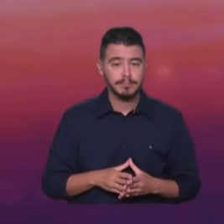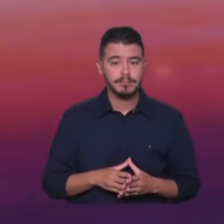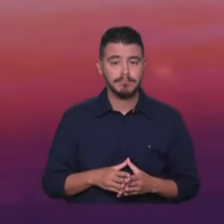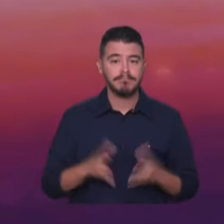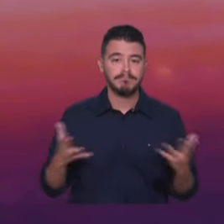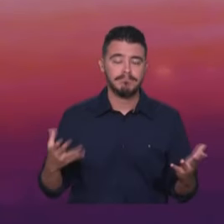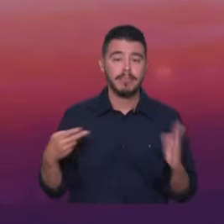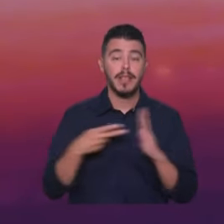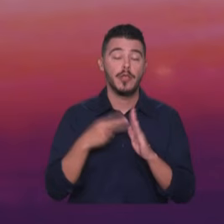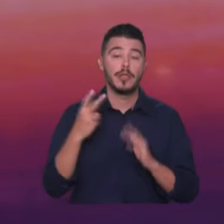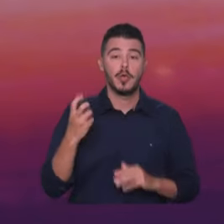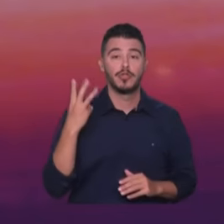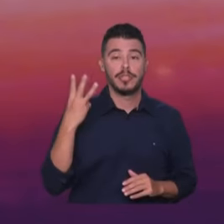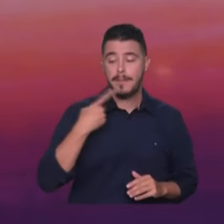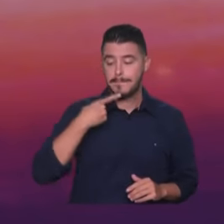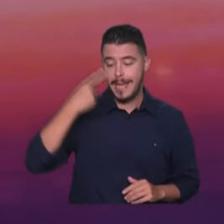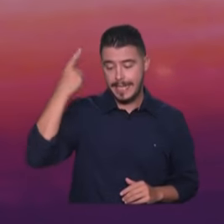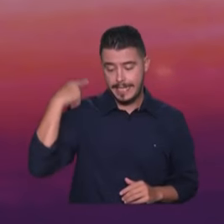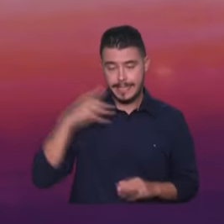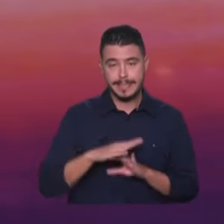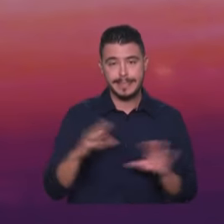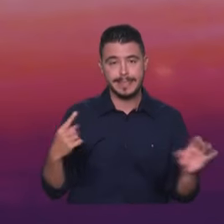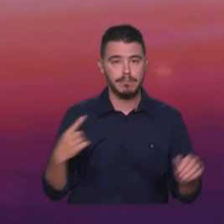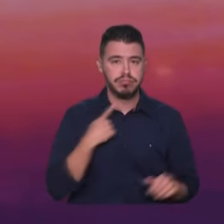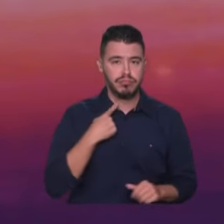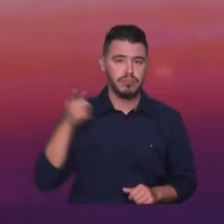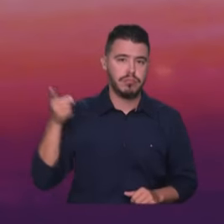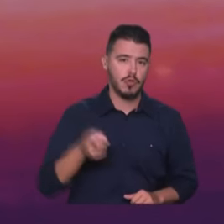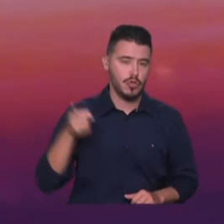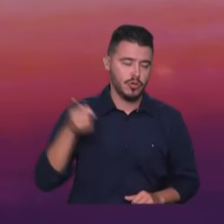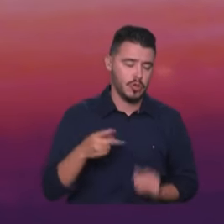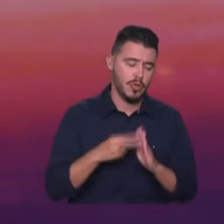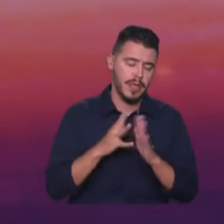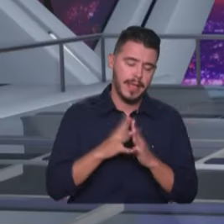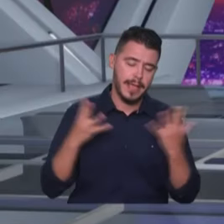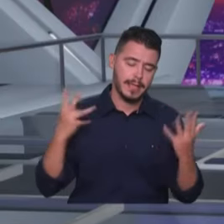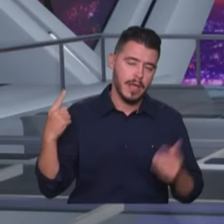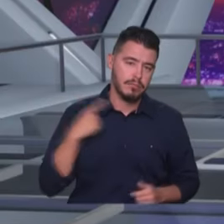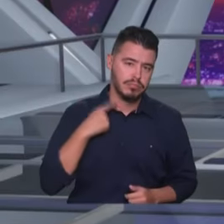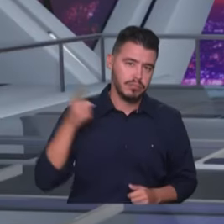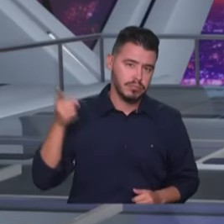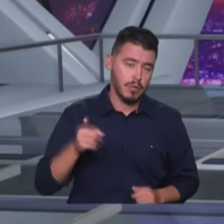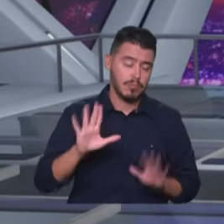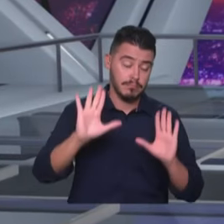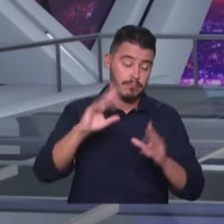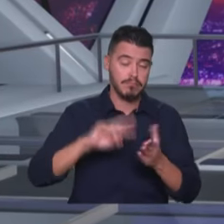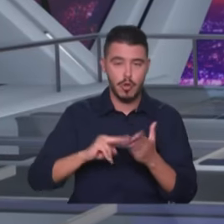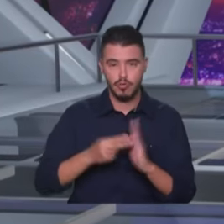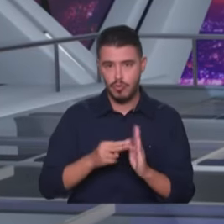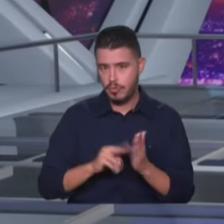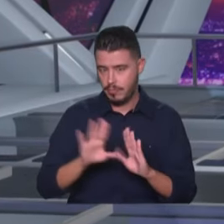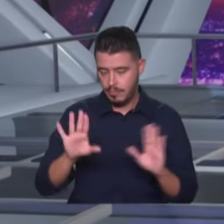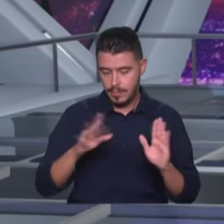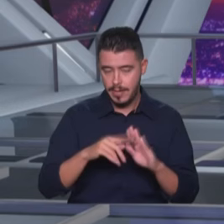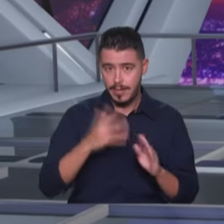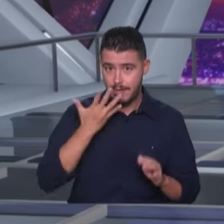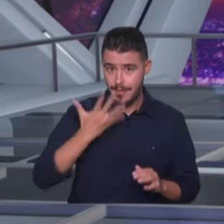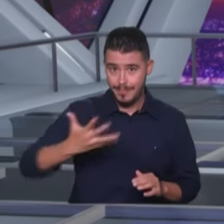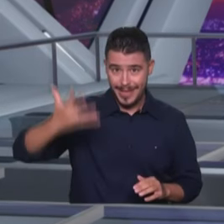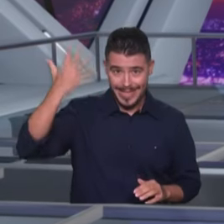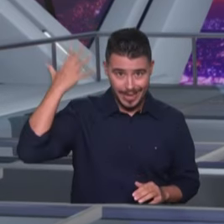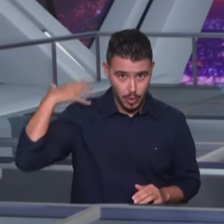αποτελέσματος του 2023. Είναι δυστύχημα που δεν καταφέραμε... Και ενός άλλου του 19 και ναι, κάπως όχι, το 23, προσέξτε, το 19 πήραμε